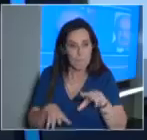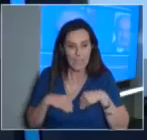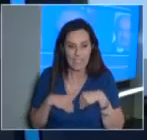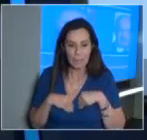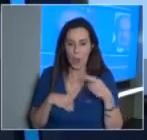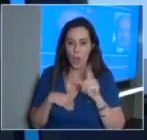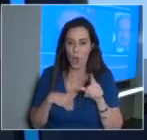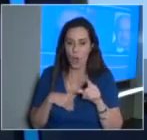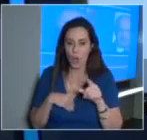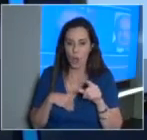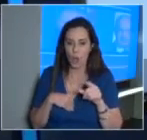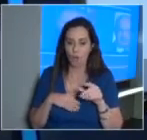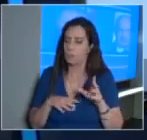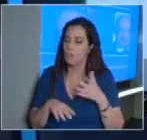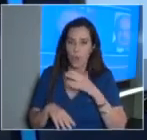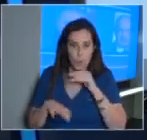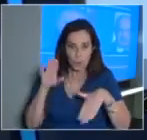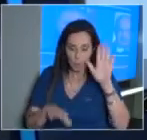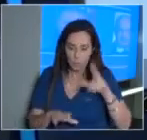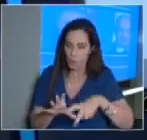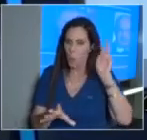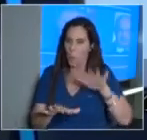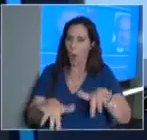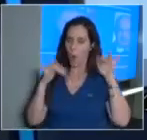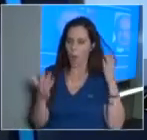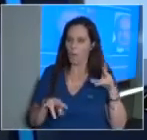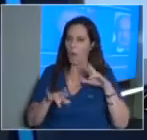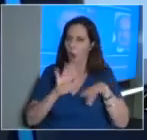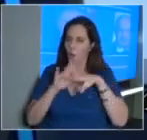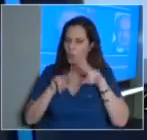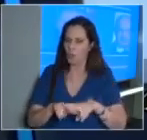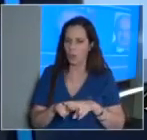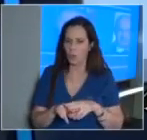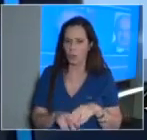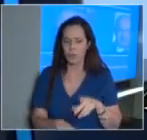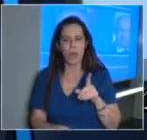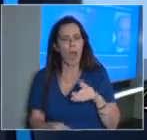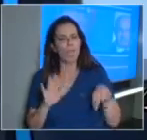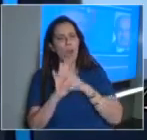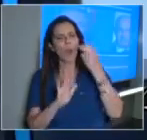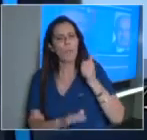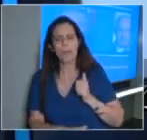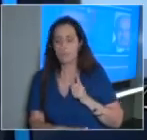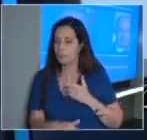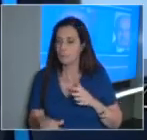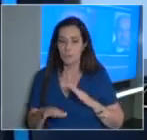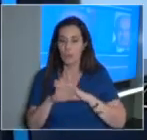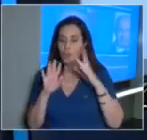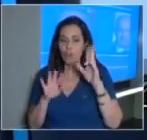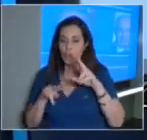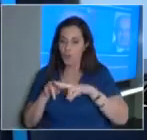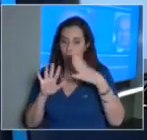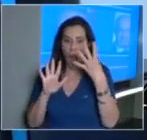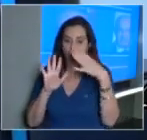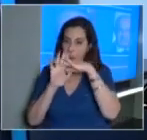מסכימים לא להצביע עבור החוק הזה, תצאו מהעולם, החוק על כנו נשאר, והכל בסדר. חוץ מחוק הגיוס, אין כל שאר,